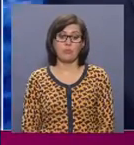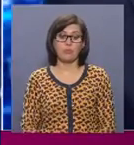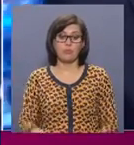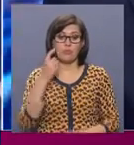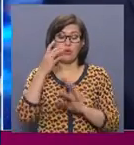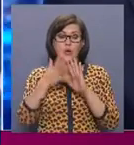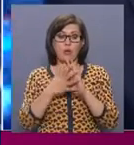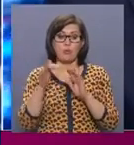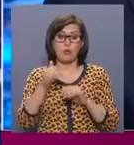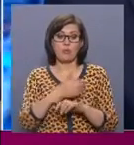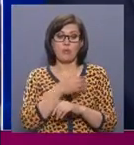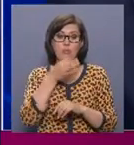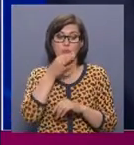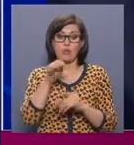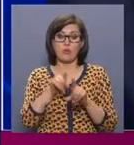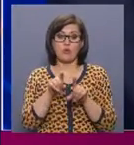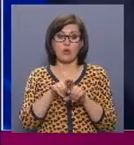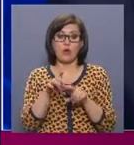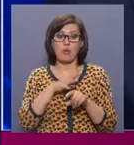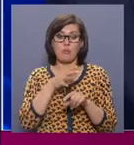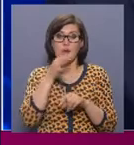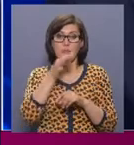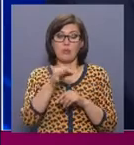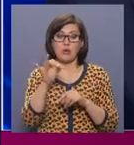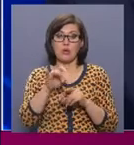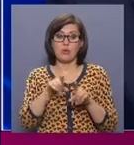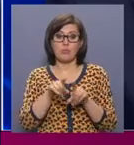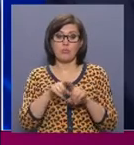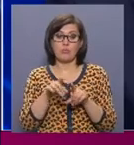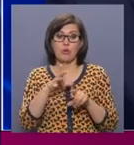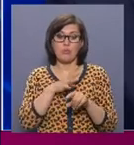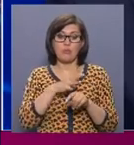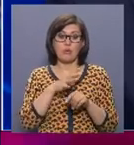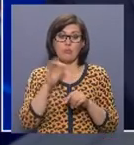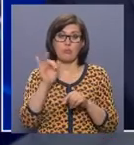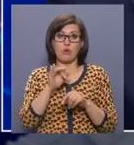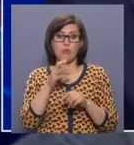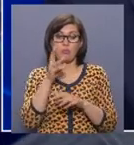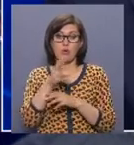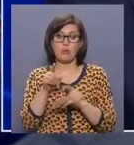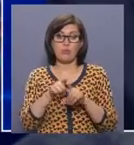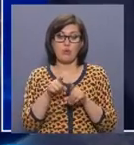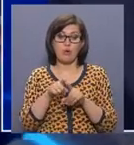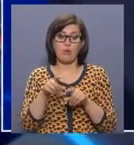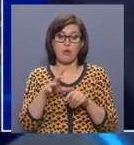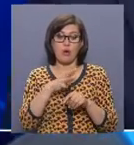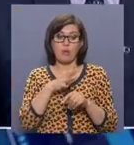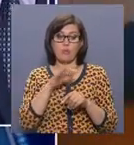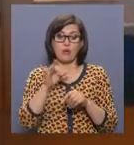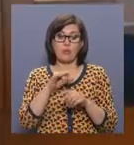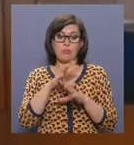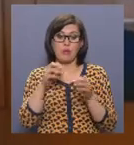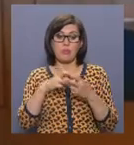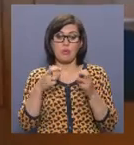Түсіндім сізді. Жалпы айтайын дегенім, бұл бейне пандус төңірегіндегі